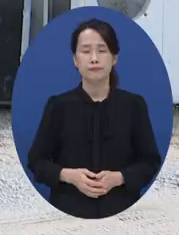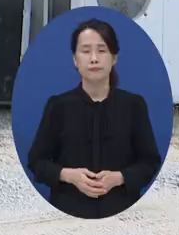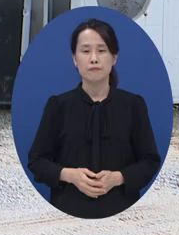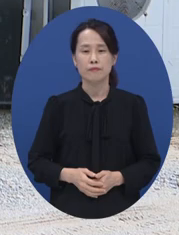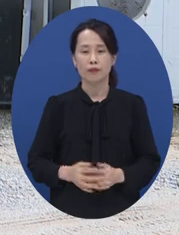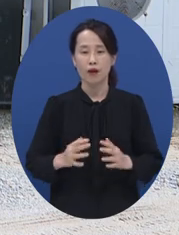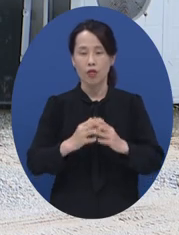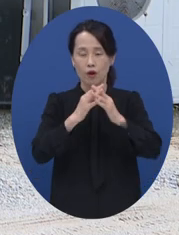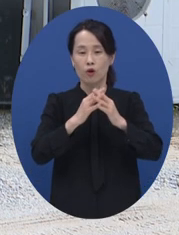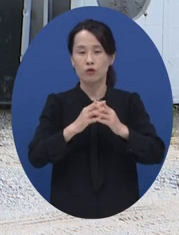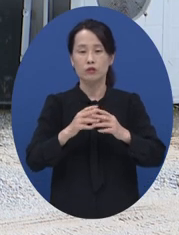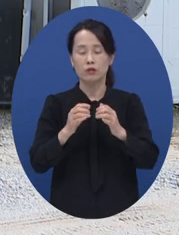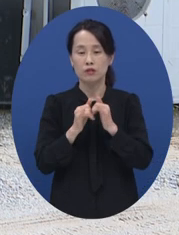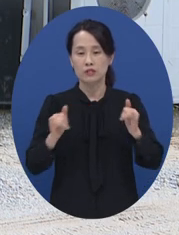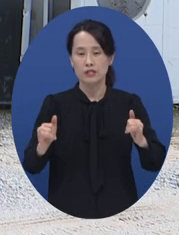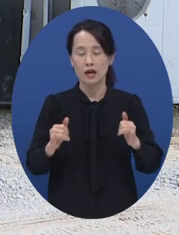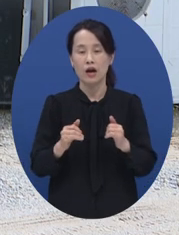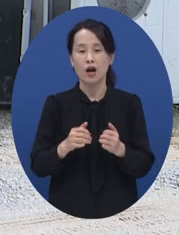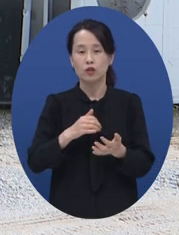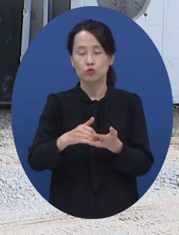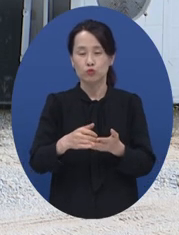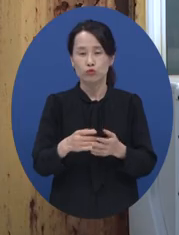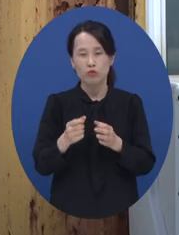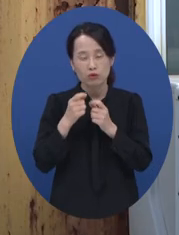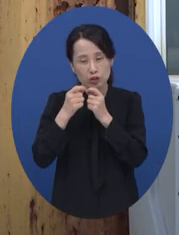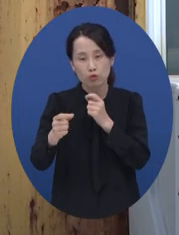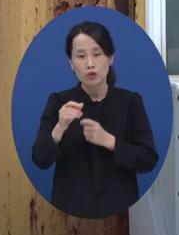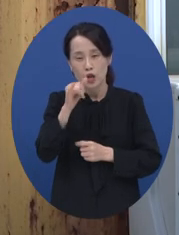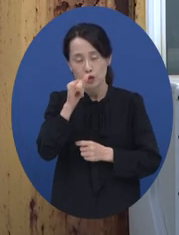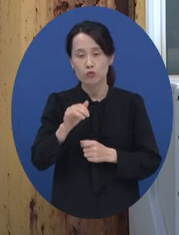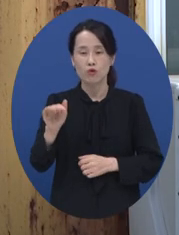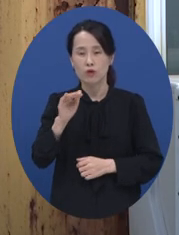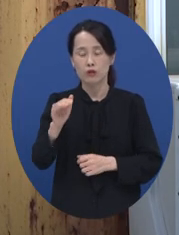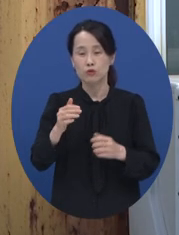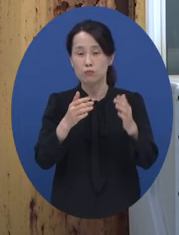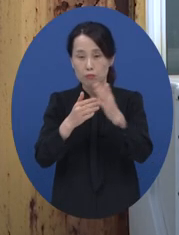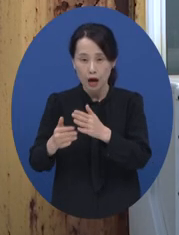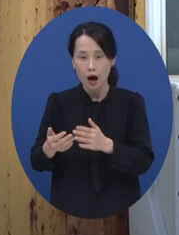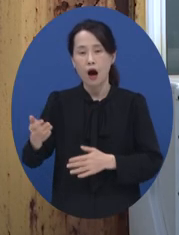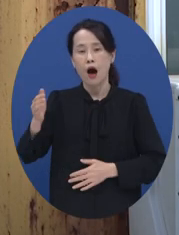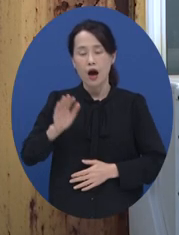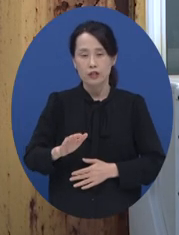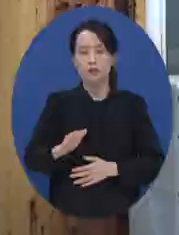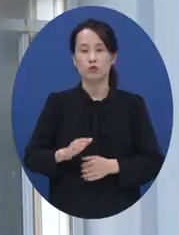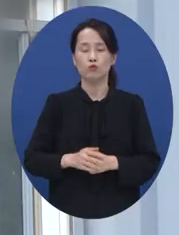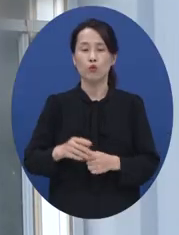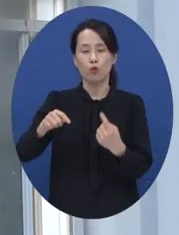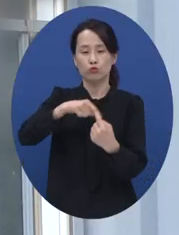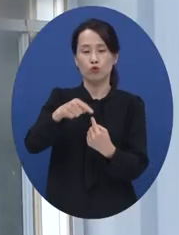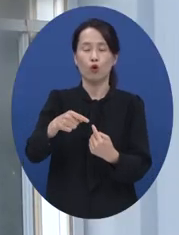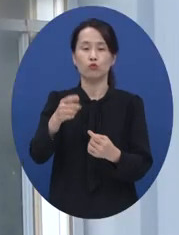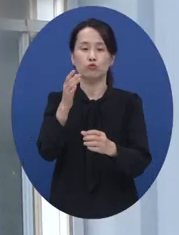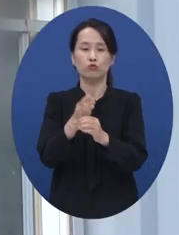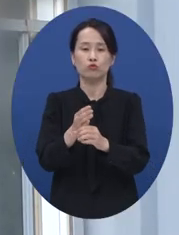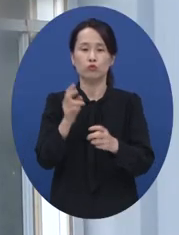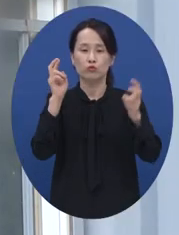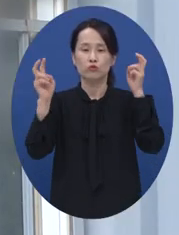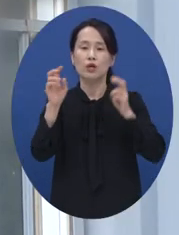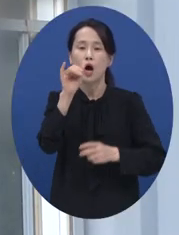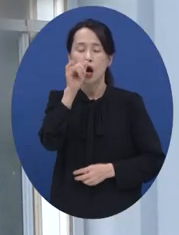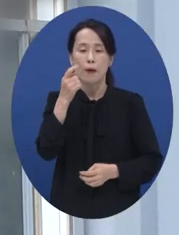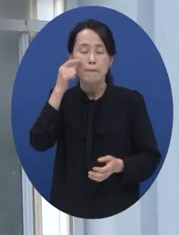없습니다 이밖에 건설 기술 인력의 인원을 속이 낸 등 건설업 등록 기준에 못 미치는 데도 버젓이 영업하고 있는 곳도